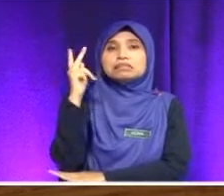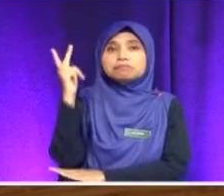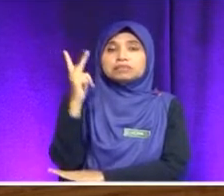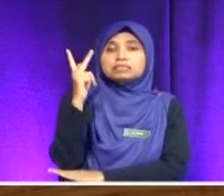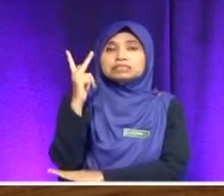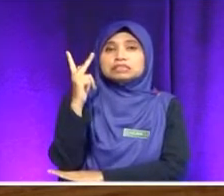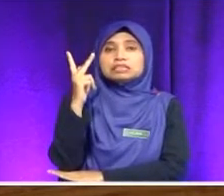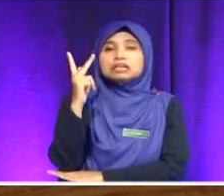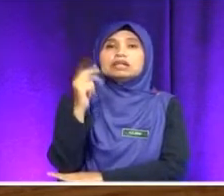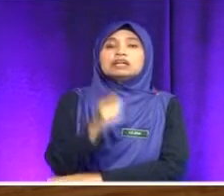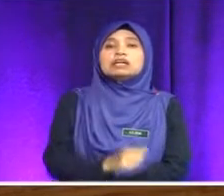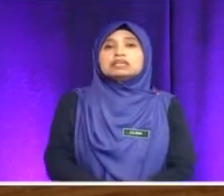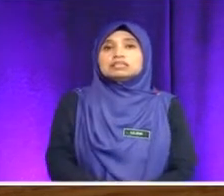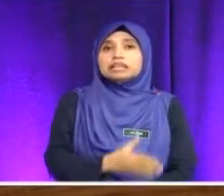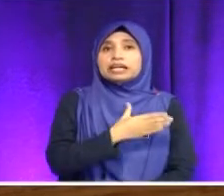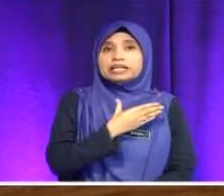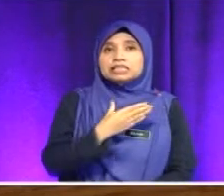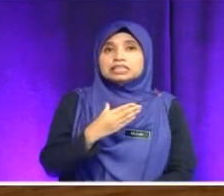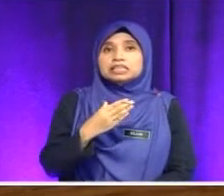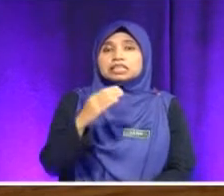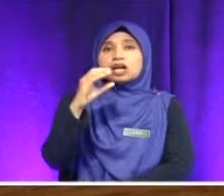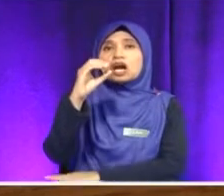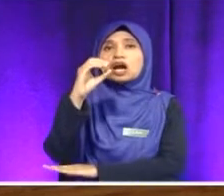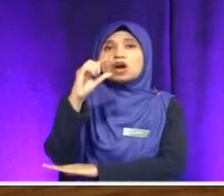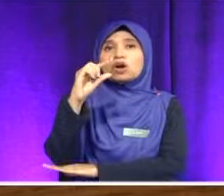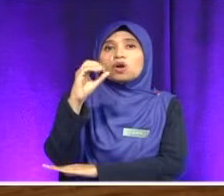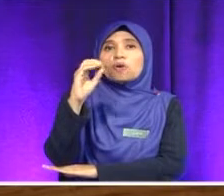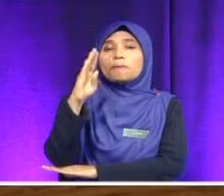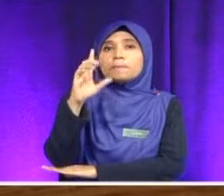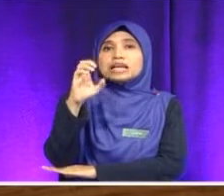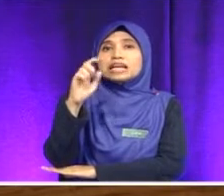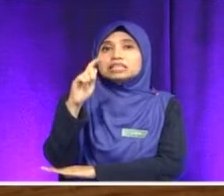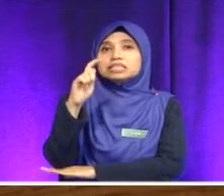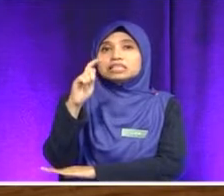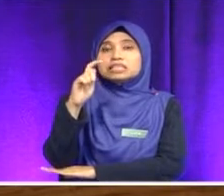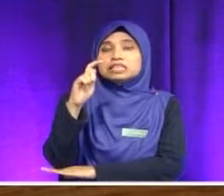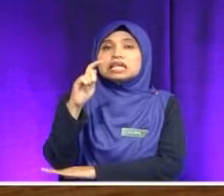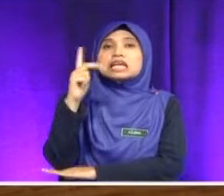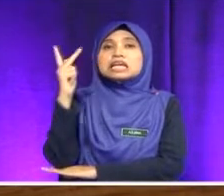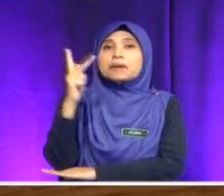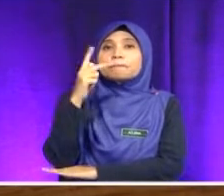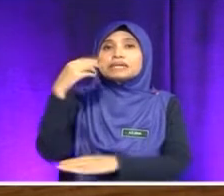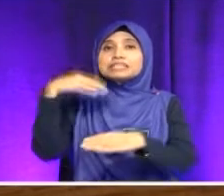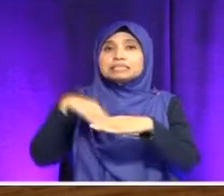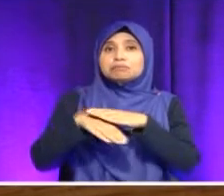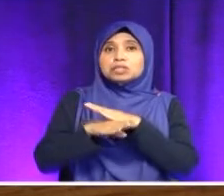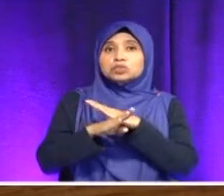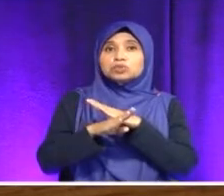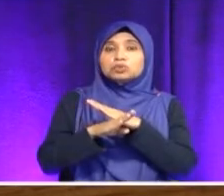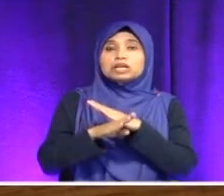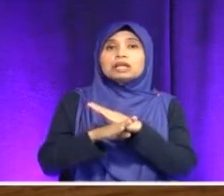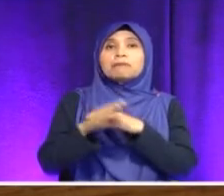fans Hai dan goblok fans OK Google goblok vember masa kipas lipatan kipas itu dimasukkan ke dalam gelas